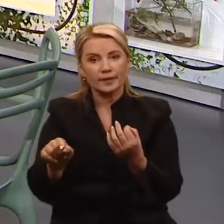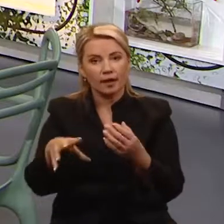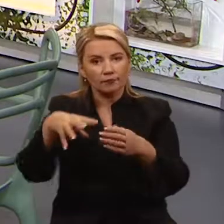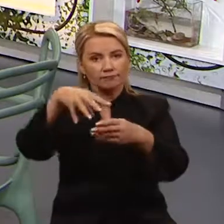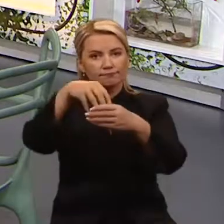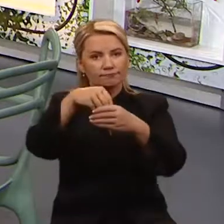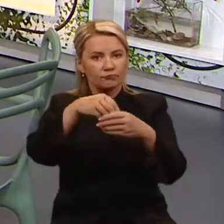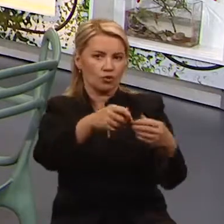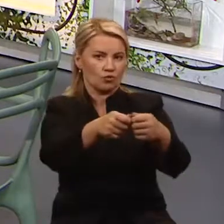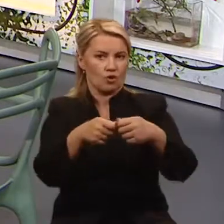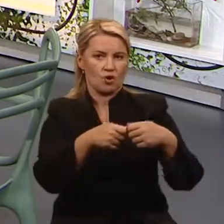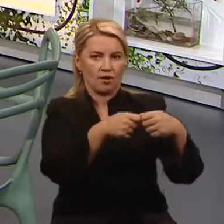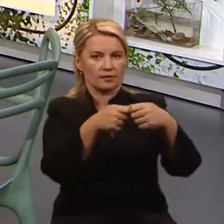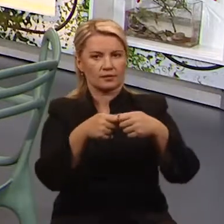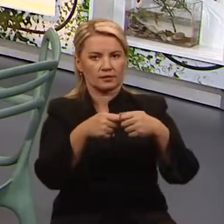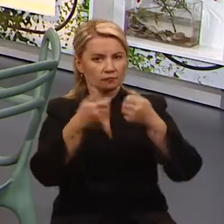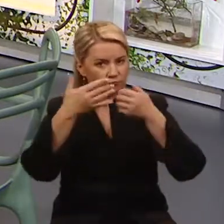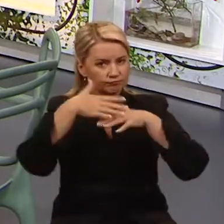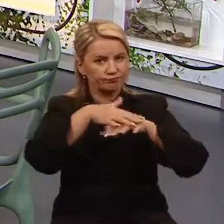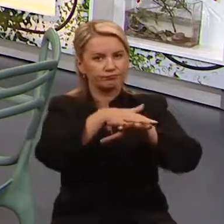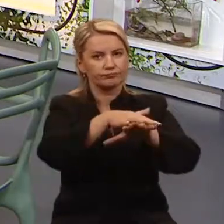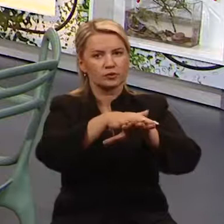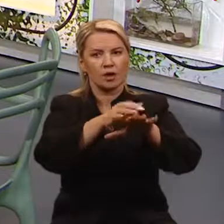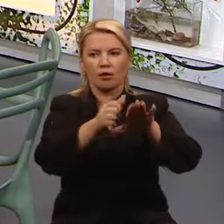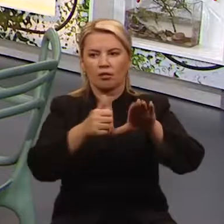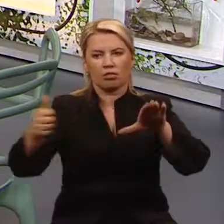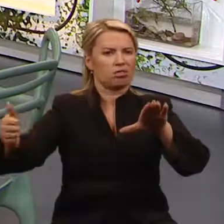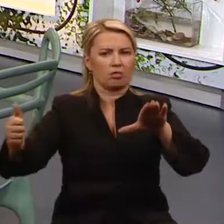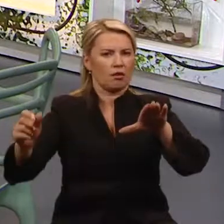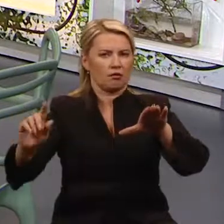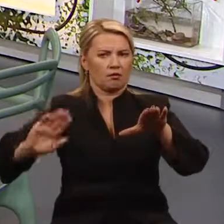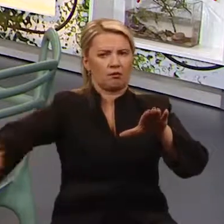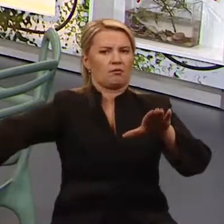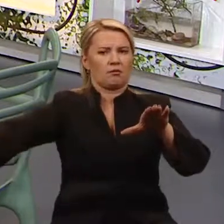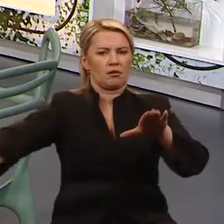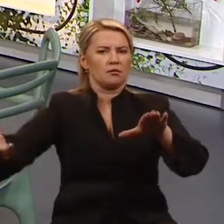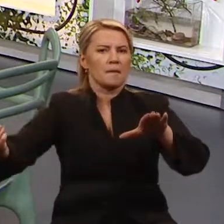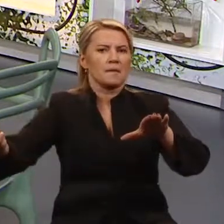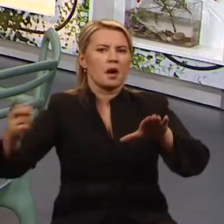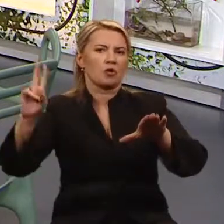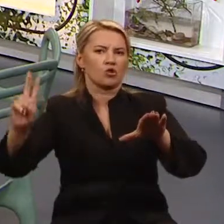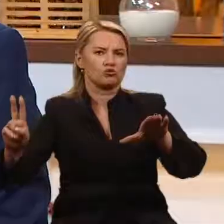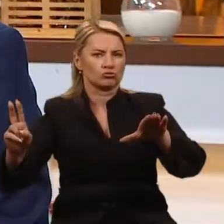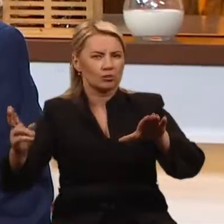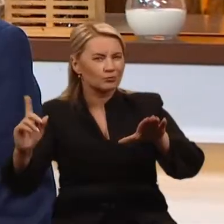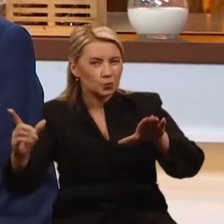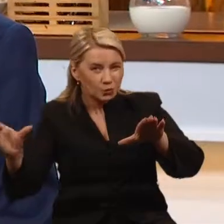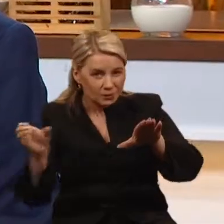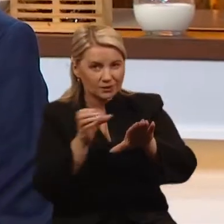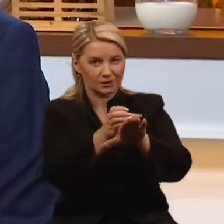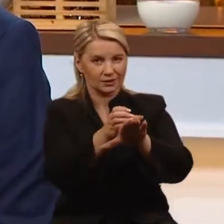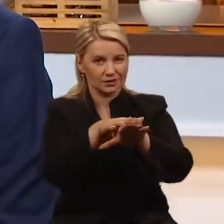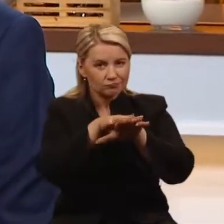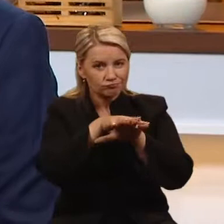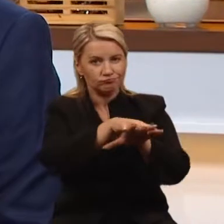aby nestálo někde stranou, ale mohlo jít třeba na ten lyžařský kurz, po případě nějaké letní kurzy a podobně, aby